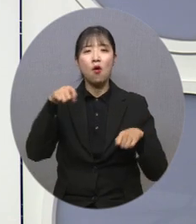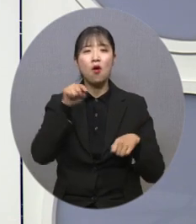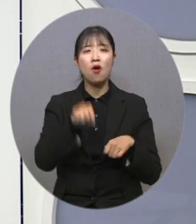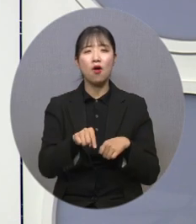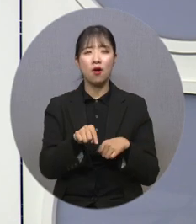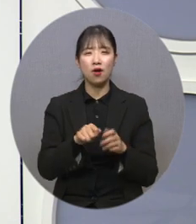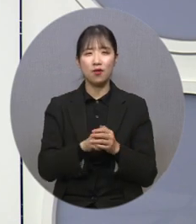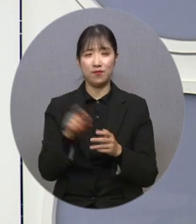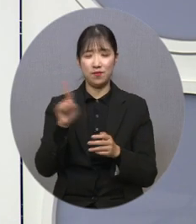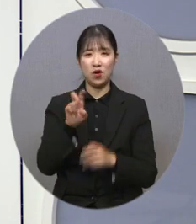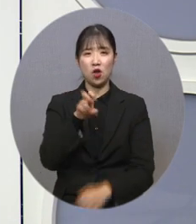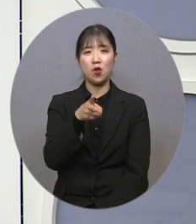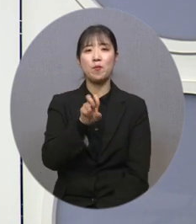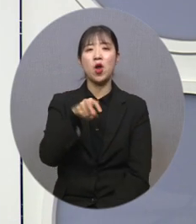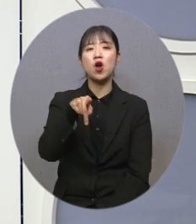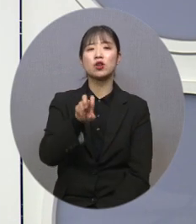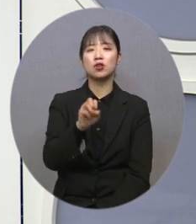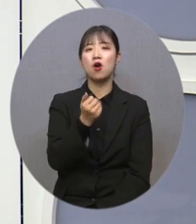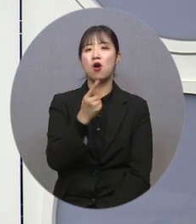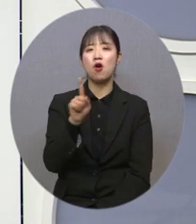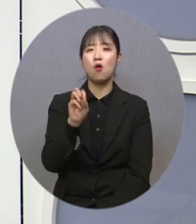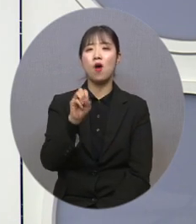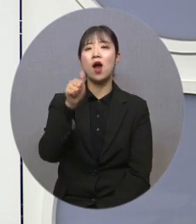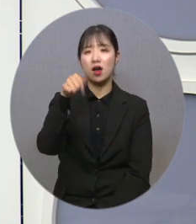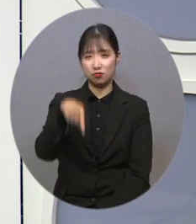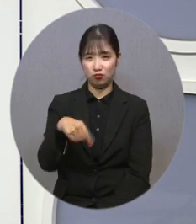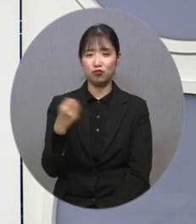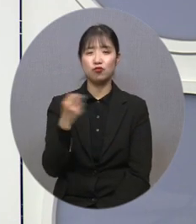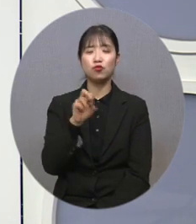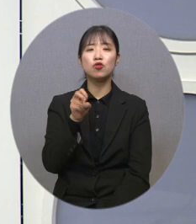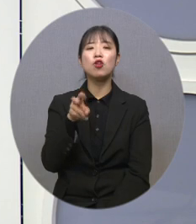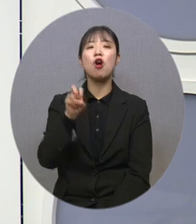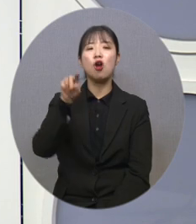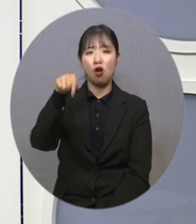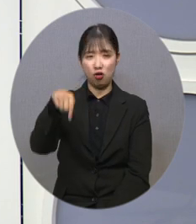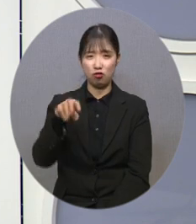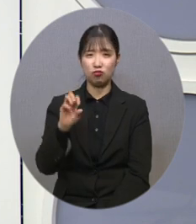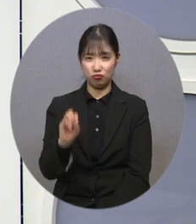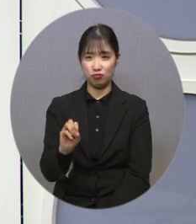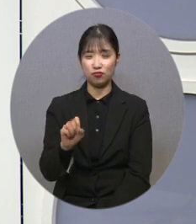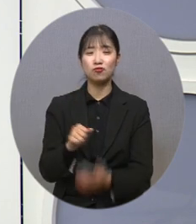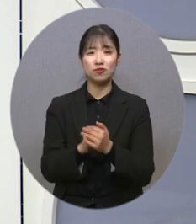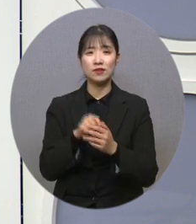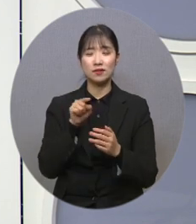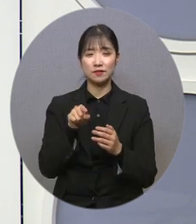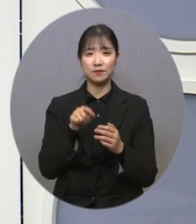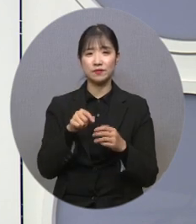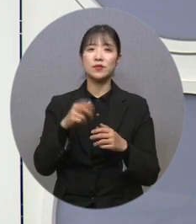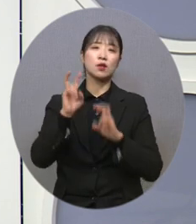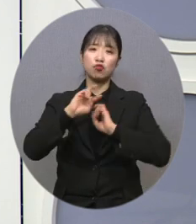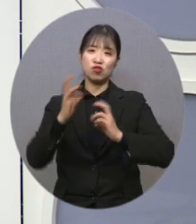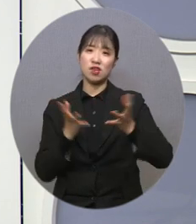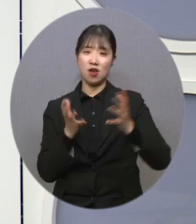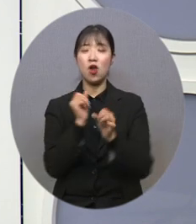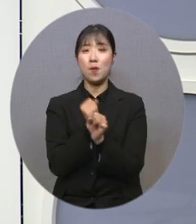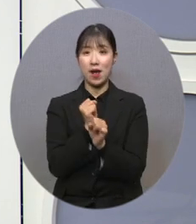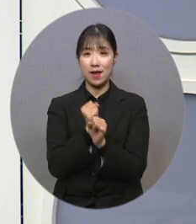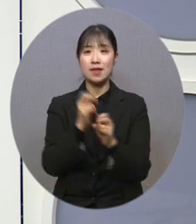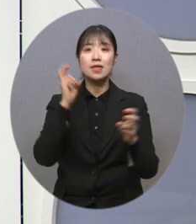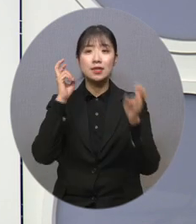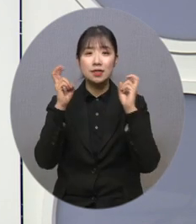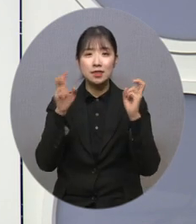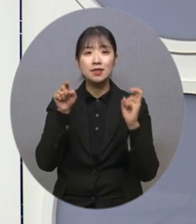창작 뮤지컬인 명성황후 그리고 영웅 예. 안중근 의사의 예. 일대기를 다룬 영웅 뮤지컬을 만든